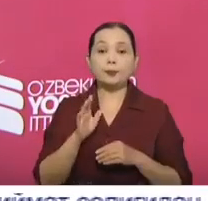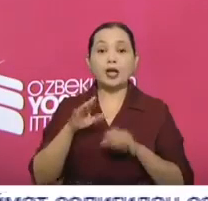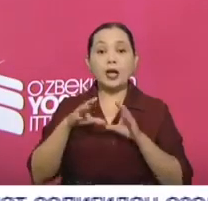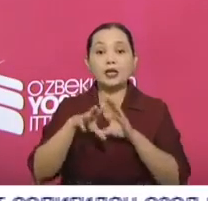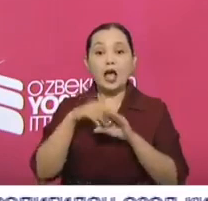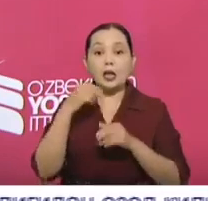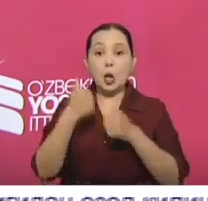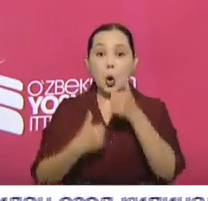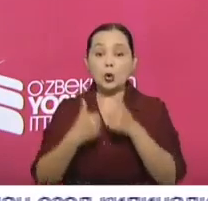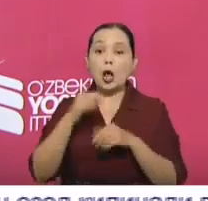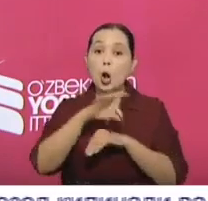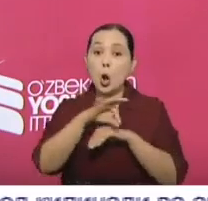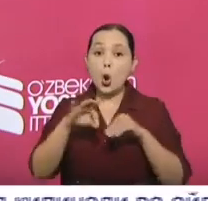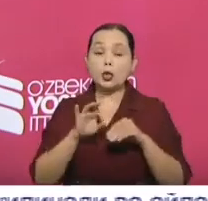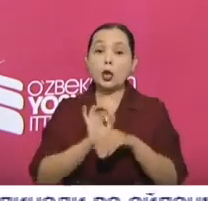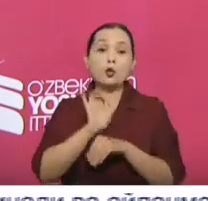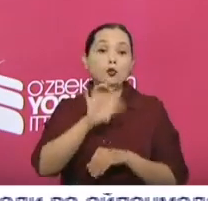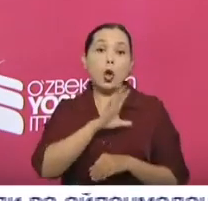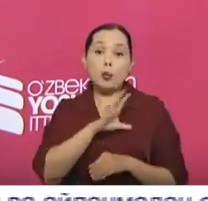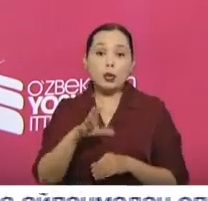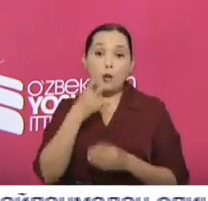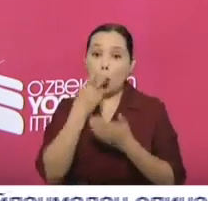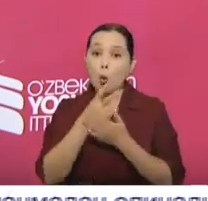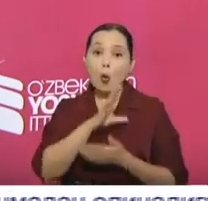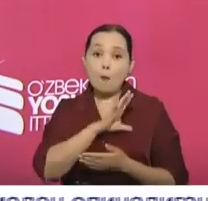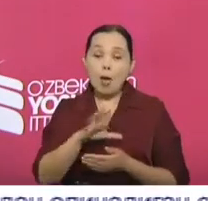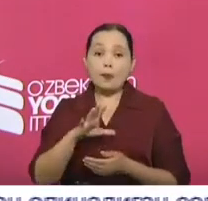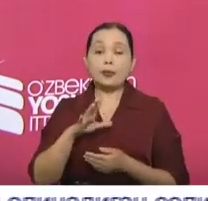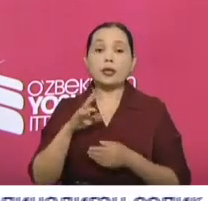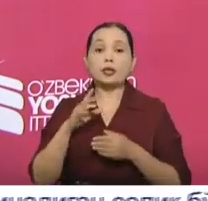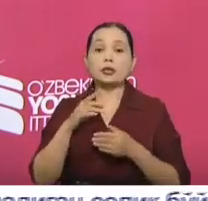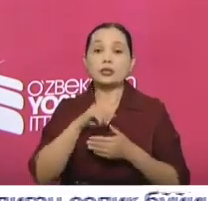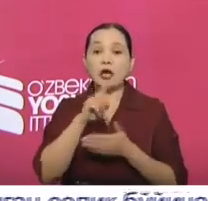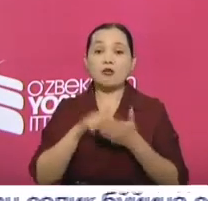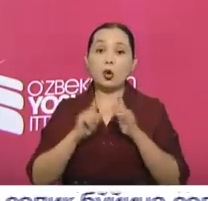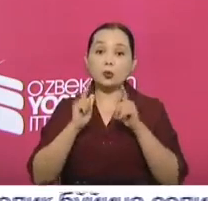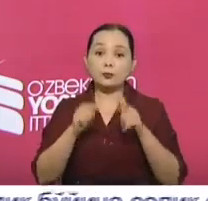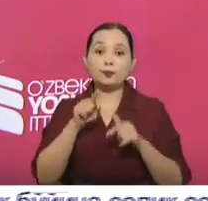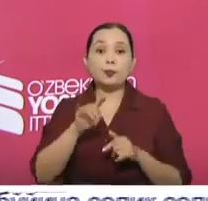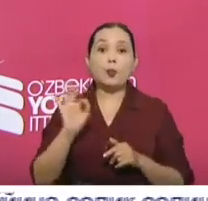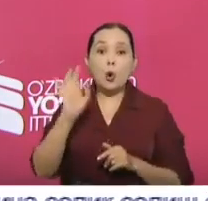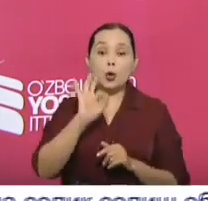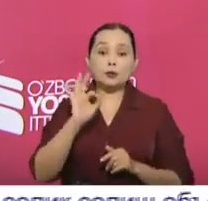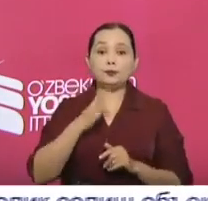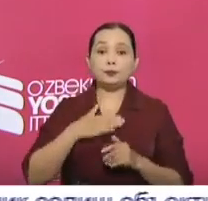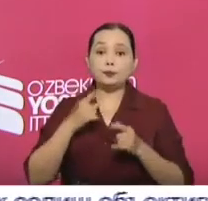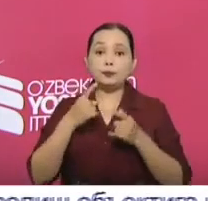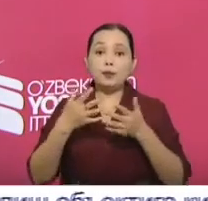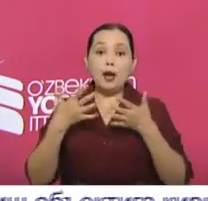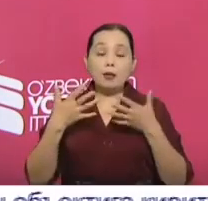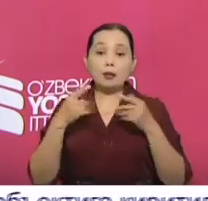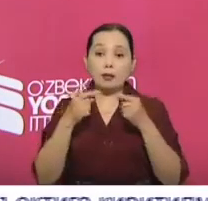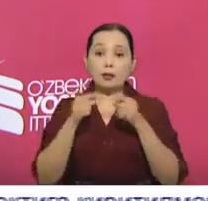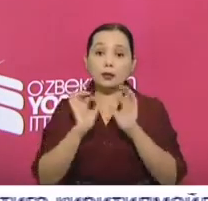tanlovga loyihalar yuborilmayapti va ko'rinmayapti degan mavzuda savol kelib tushgan. Bu borada biz aniqlik bilan javob